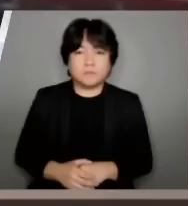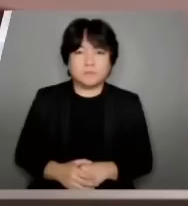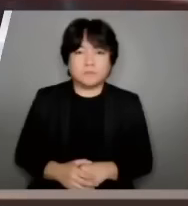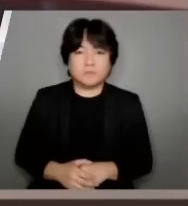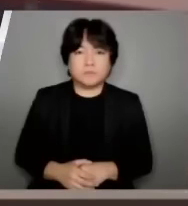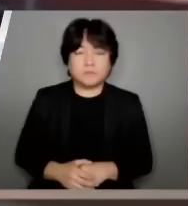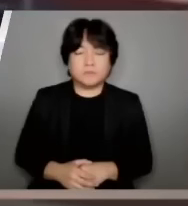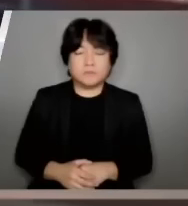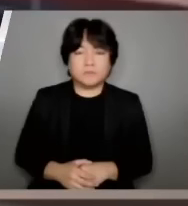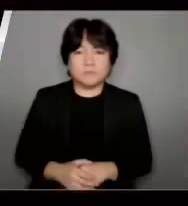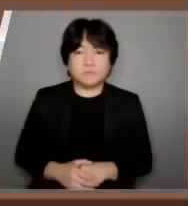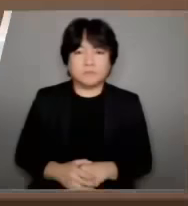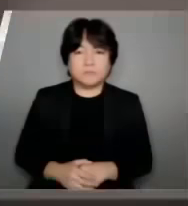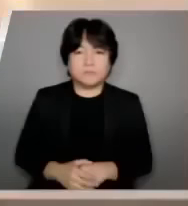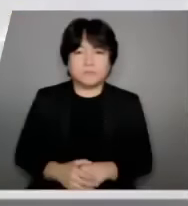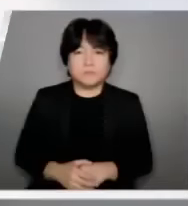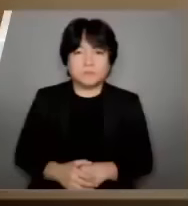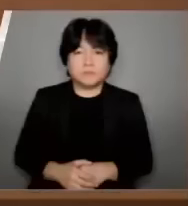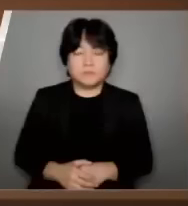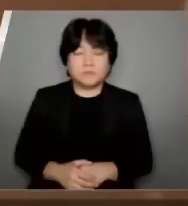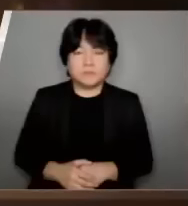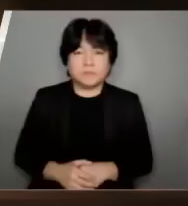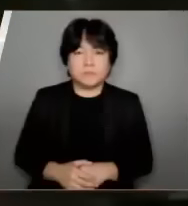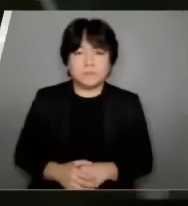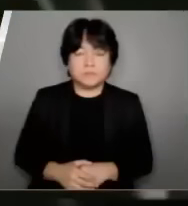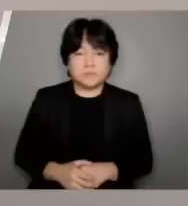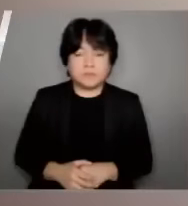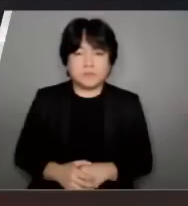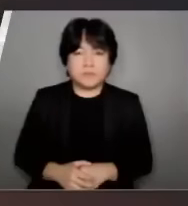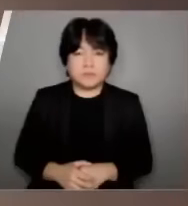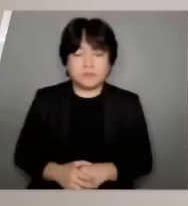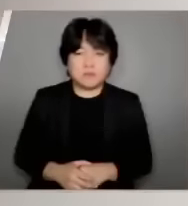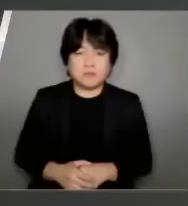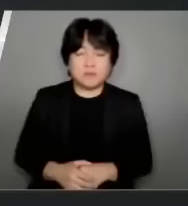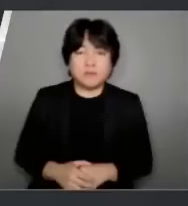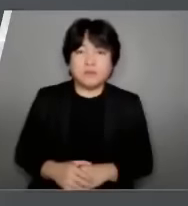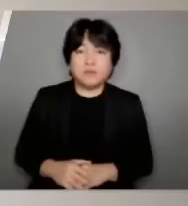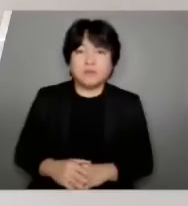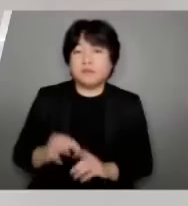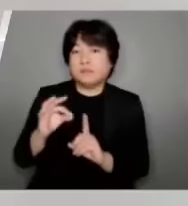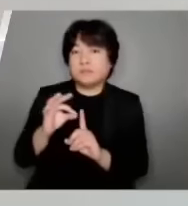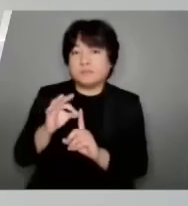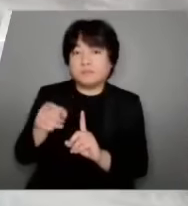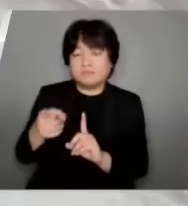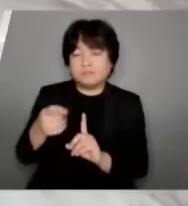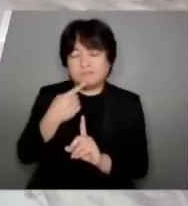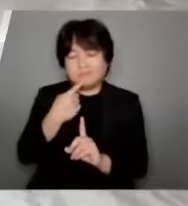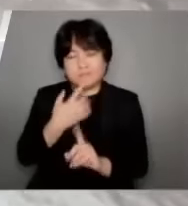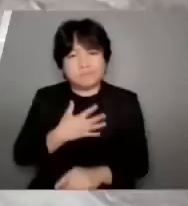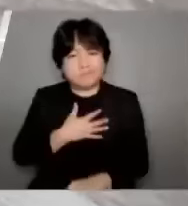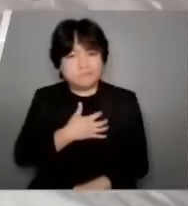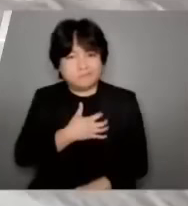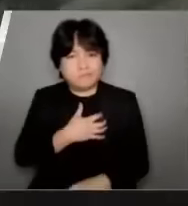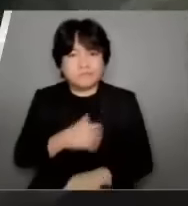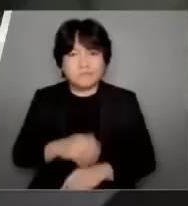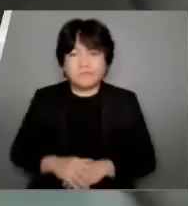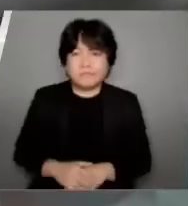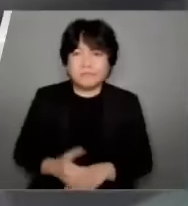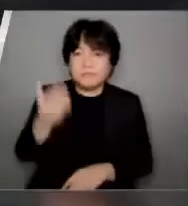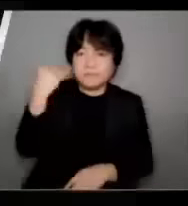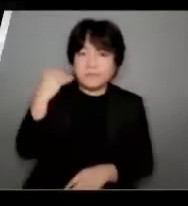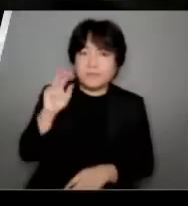Isa sa nakikisimpatiya sa mga Palestino ang grupo Houthi sa Yemen na mula noong Nobyembre ay nagsagawa ng mga pag-atake sa mga barko